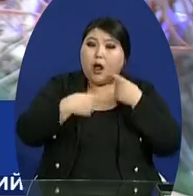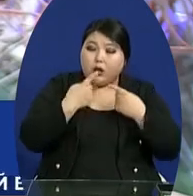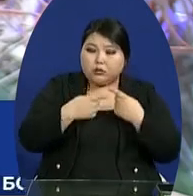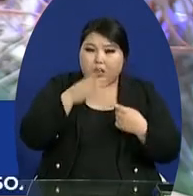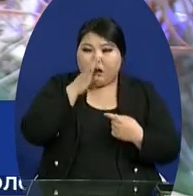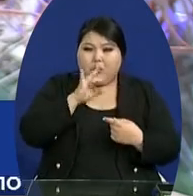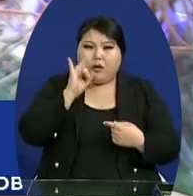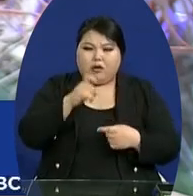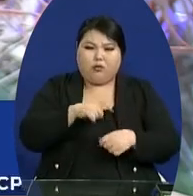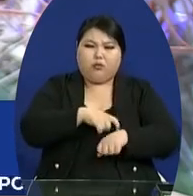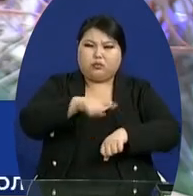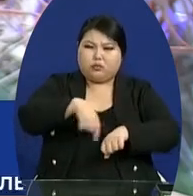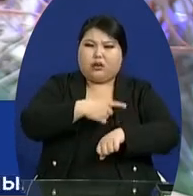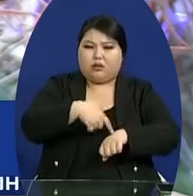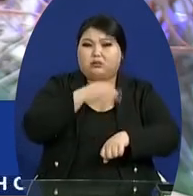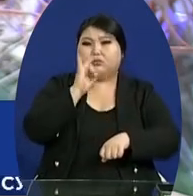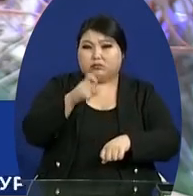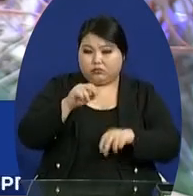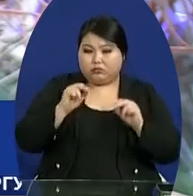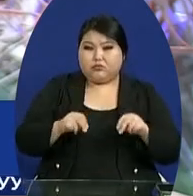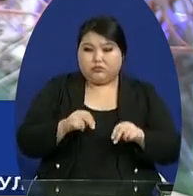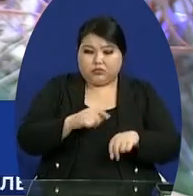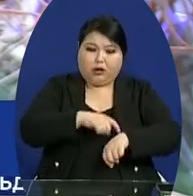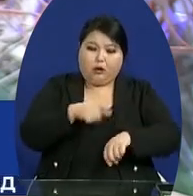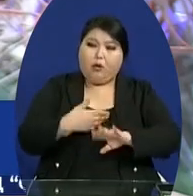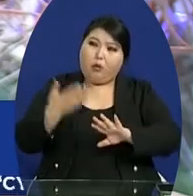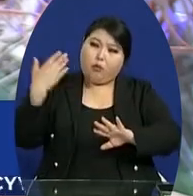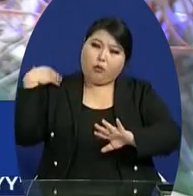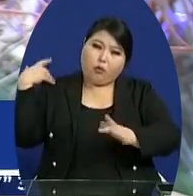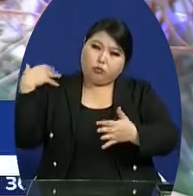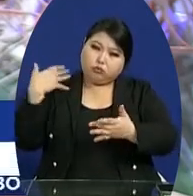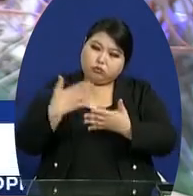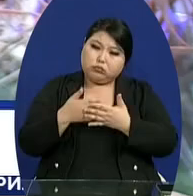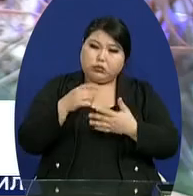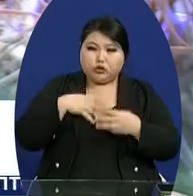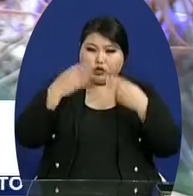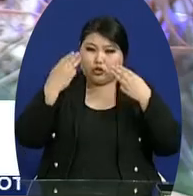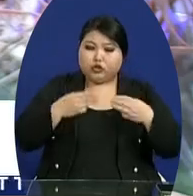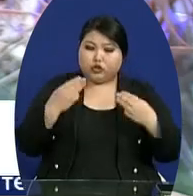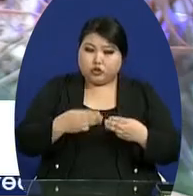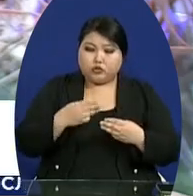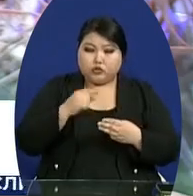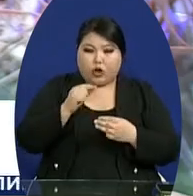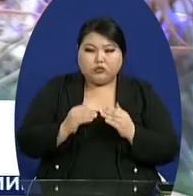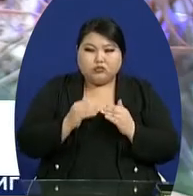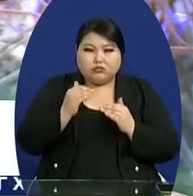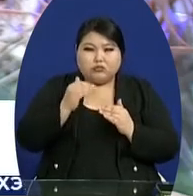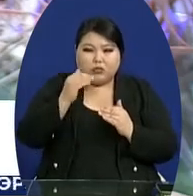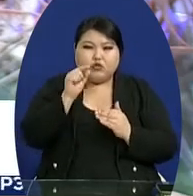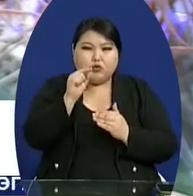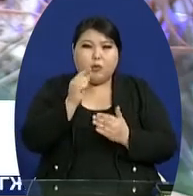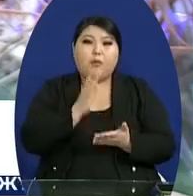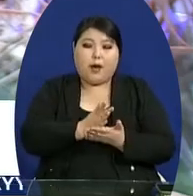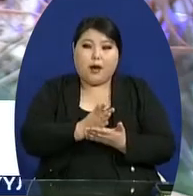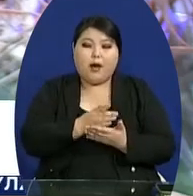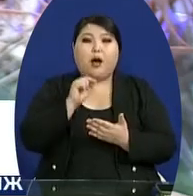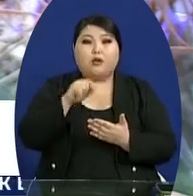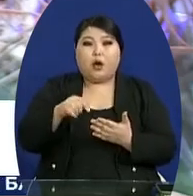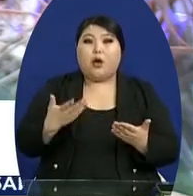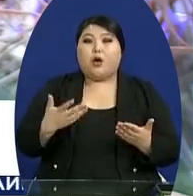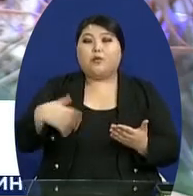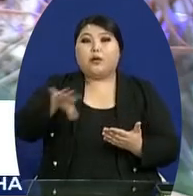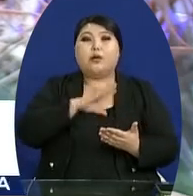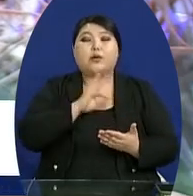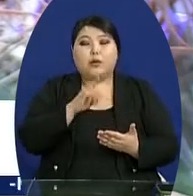баггүй хугацаа өнгөрсөн, өнгөрсөн хугацаанд бол тодорхой өвчнүүд шийдлүүдд бол хүрсэн байгаа. За энэ хорлын үрэндэд бол